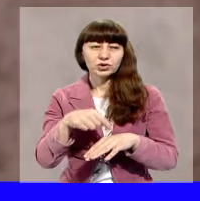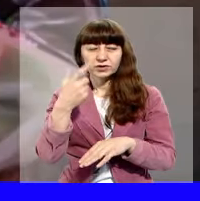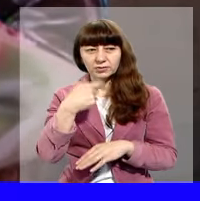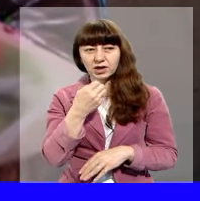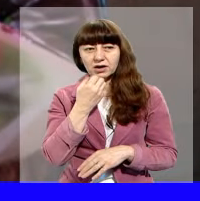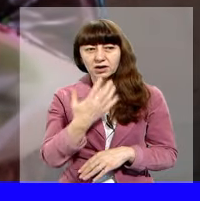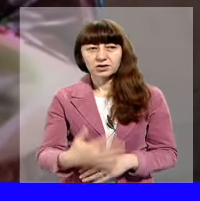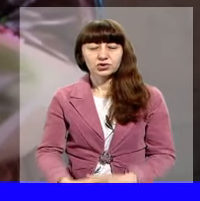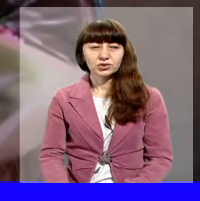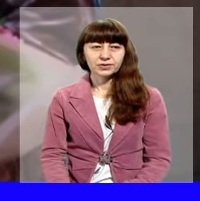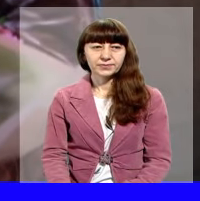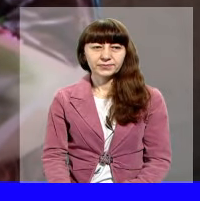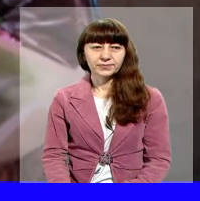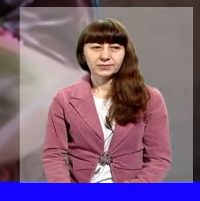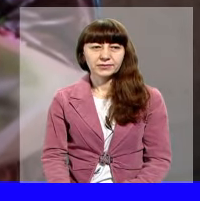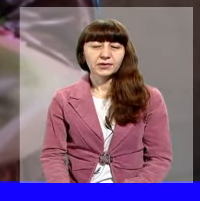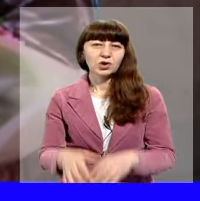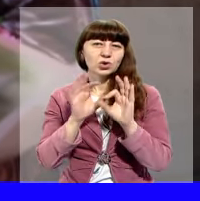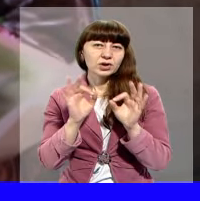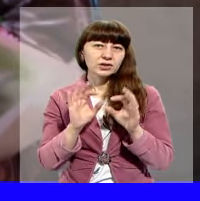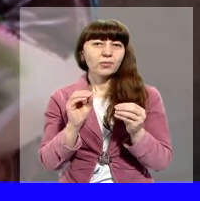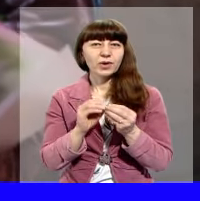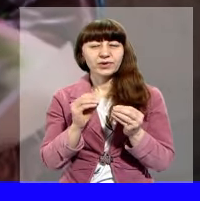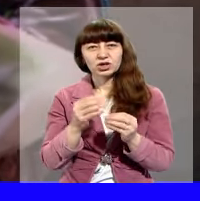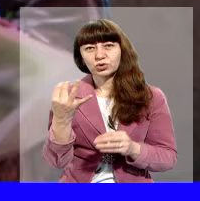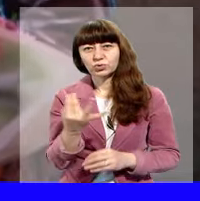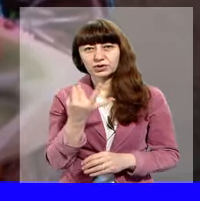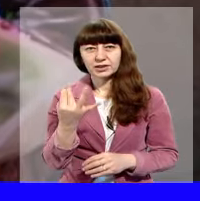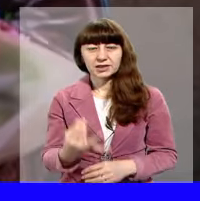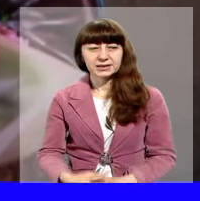жарқын. Бақытты болыңдар, рахмат, елең, келіп атқаны.